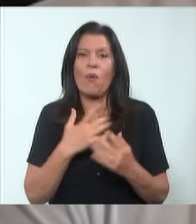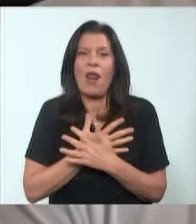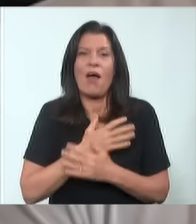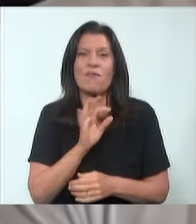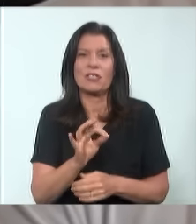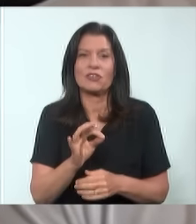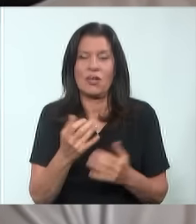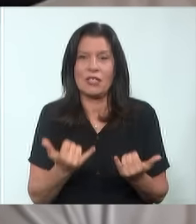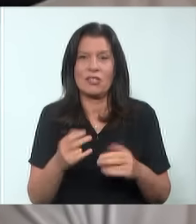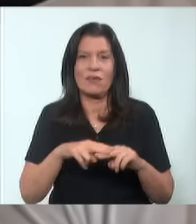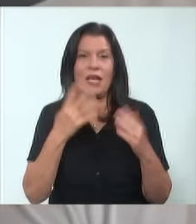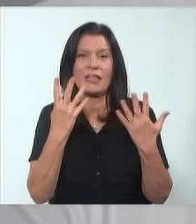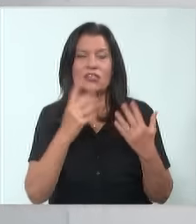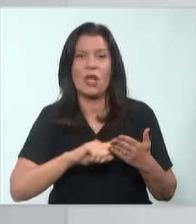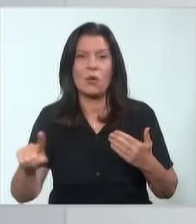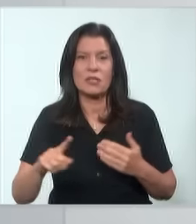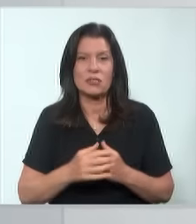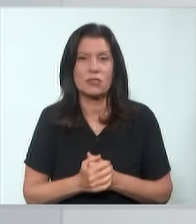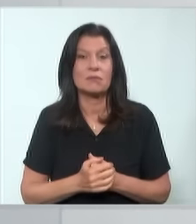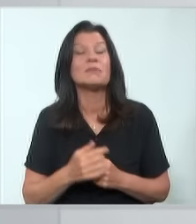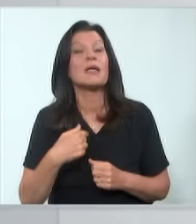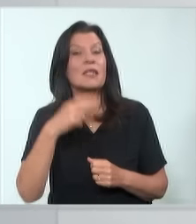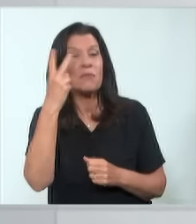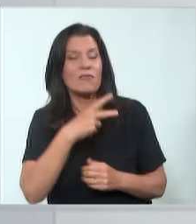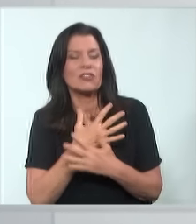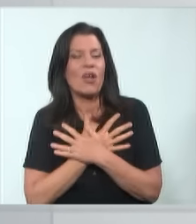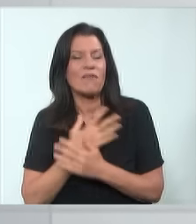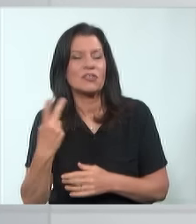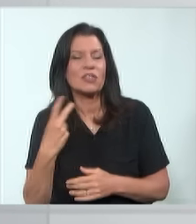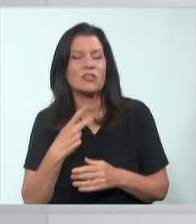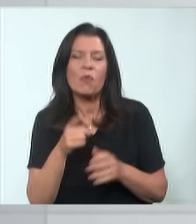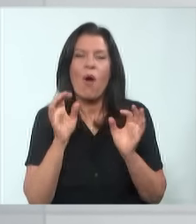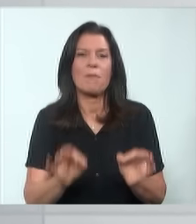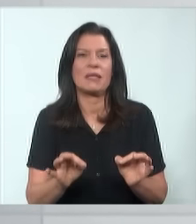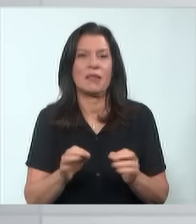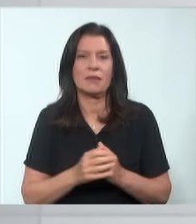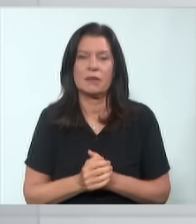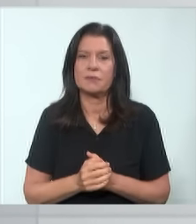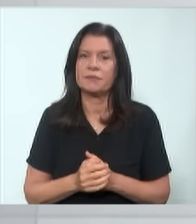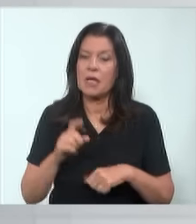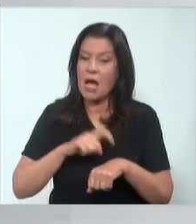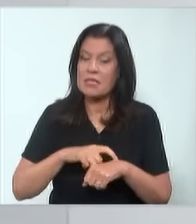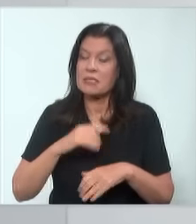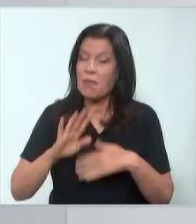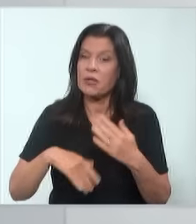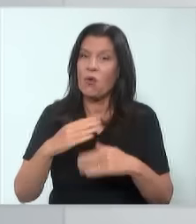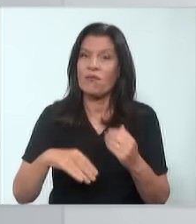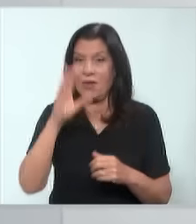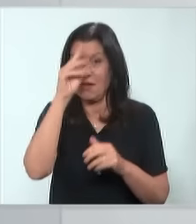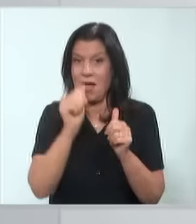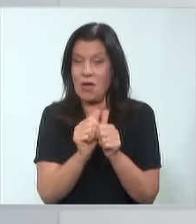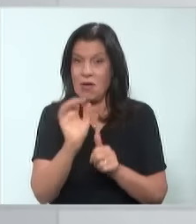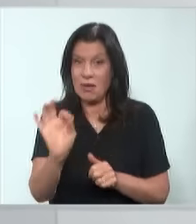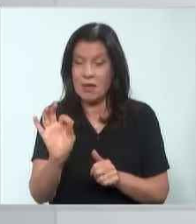כזאת במשך 9 חודשים? אתה מבין כמה היא באמת אמיתית. הזמן עובר, אבל גם לא זז. רואי, בן זוגה של דניאלה, ביחד